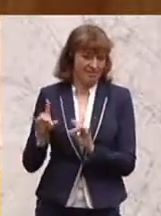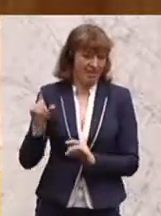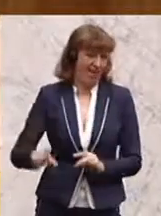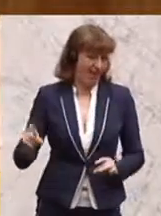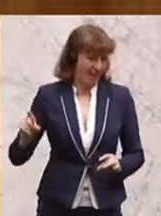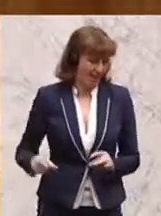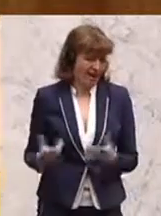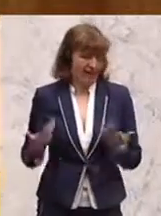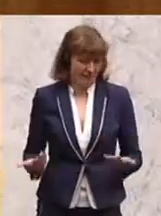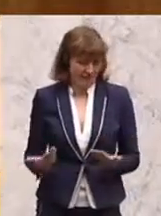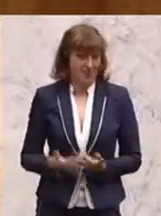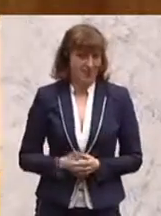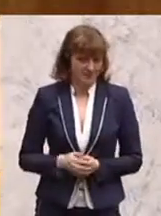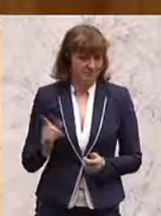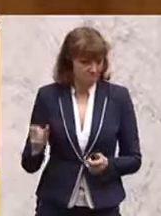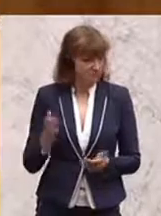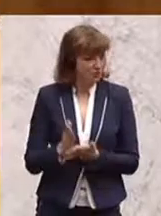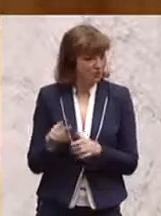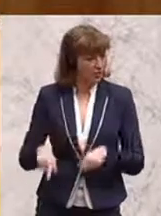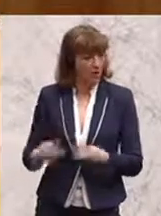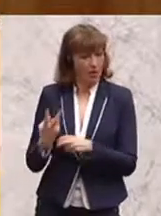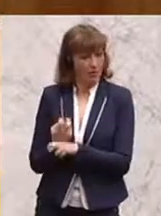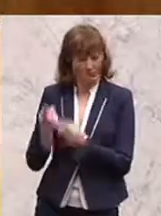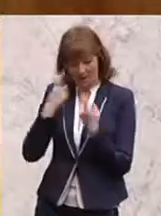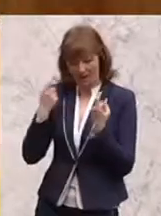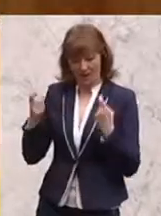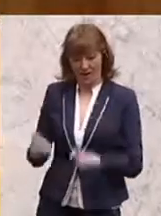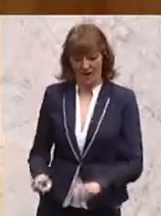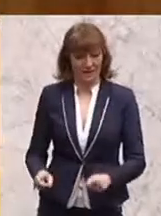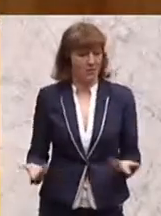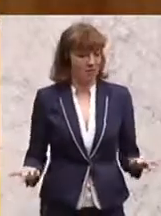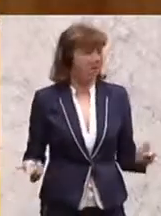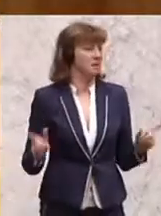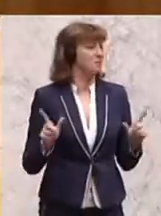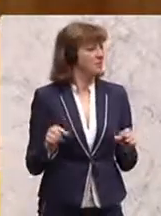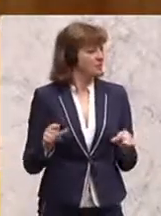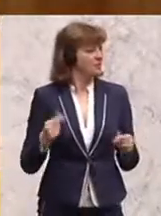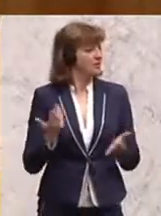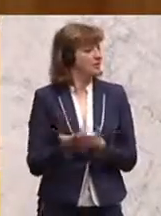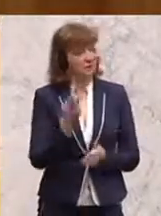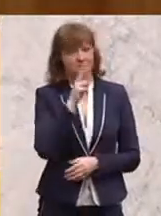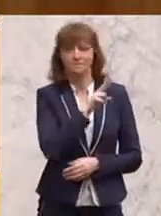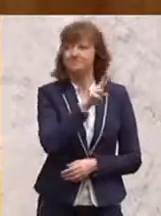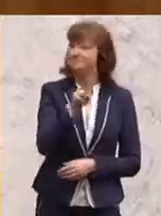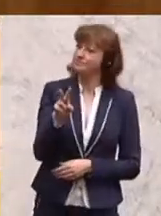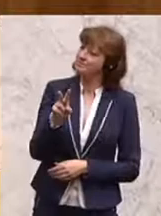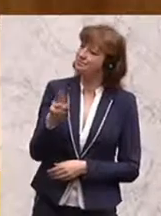Es sind die Täter, die bereits hier in Österreich angekommen sind. Und ein kleiner Ausblick und eine kleine